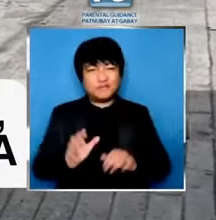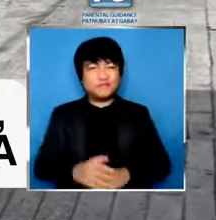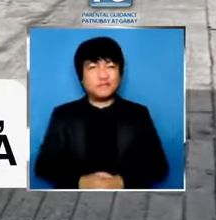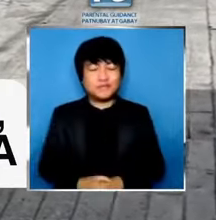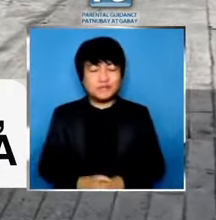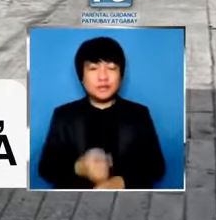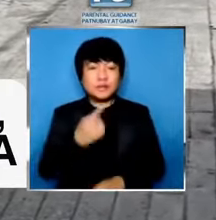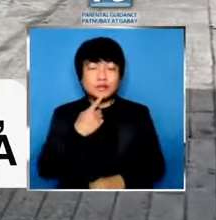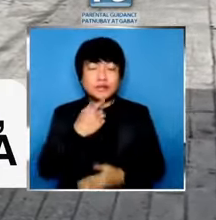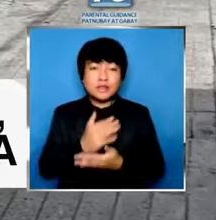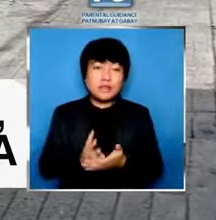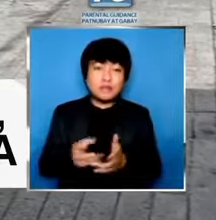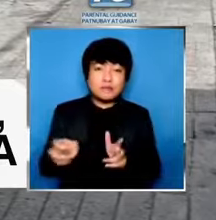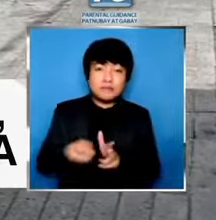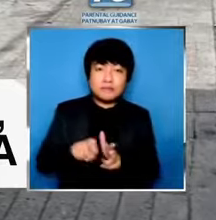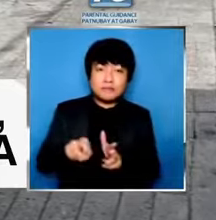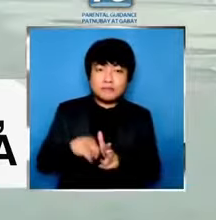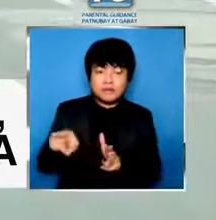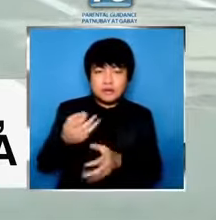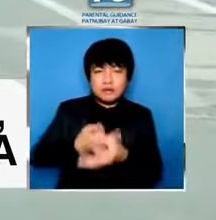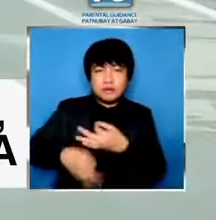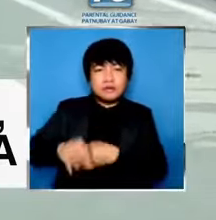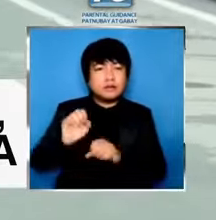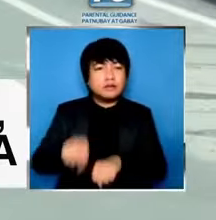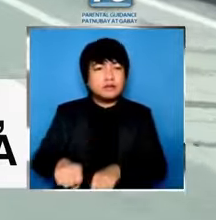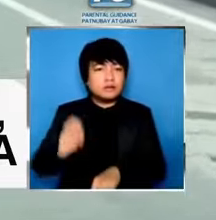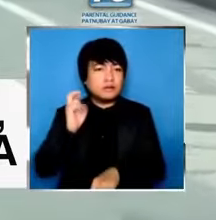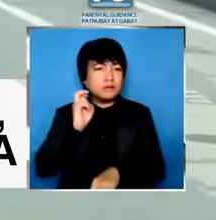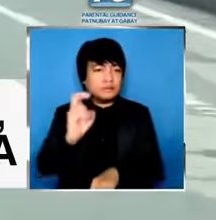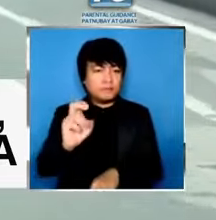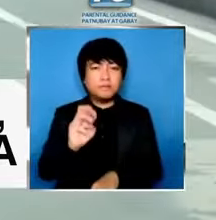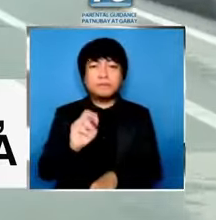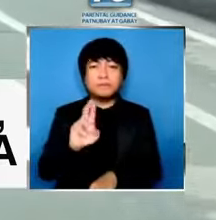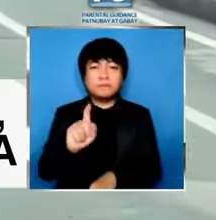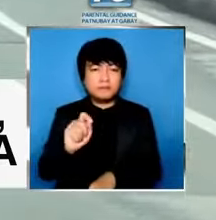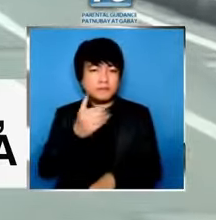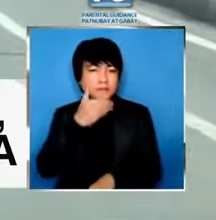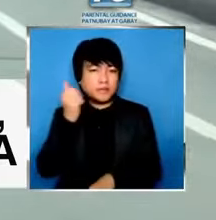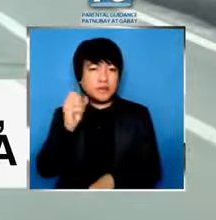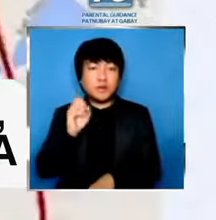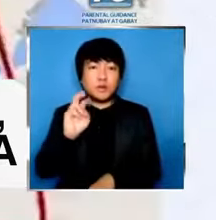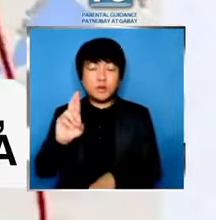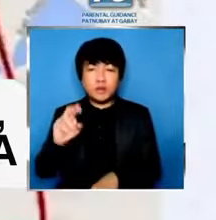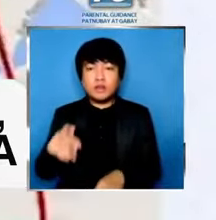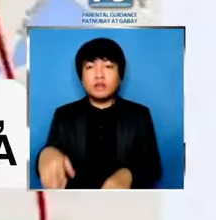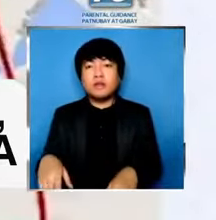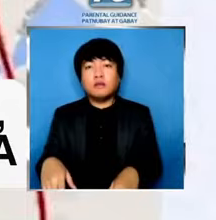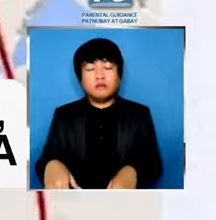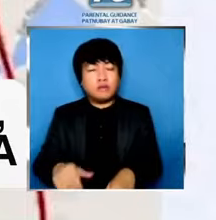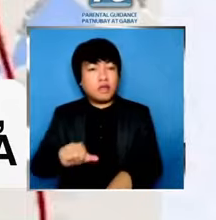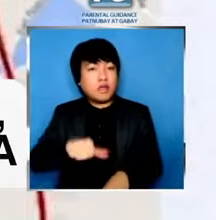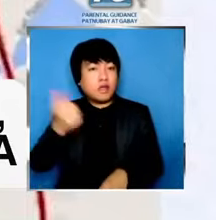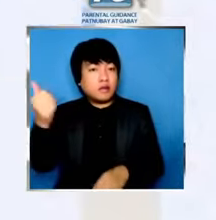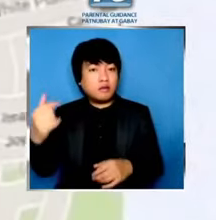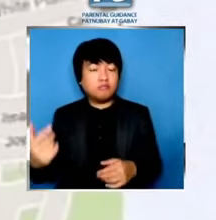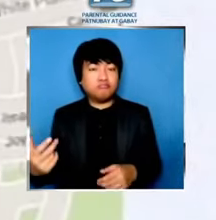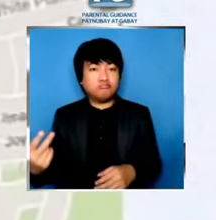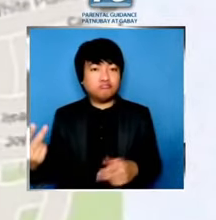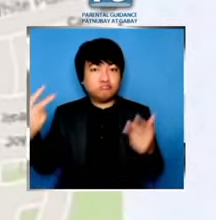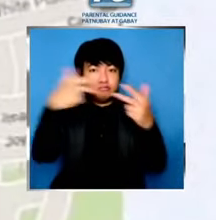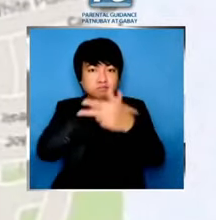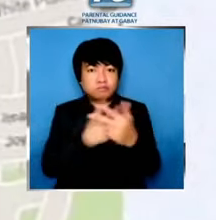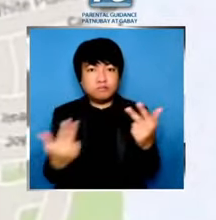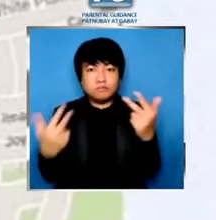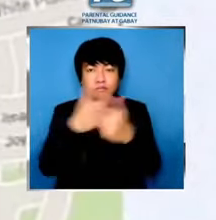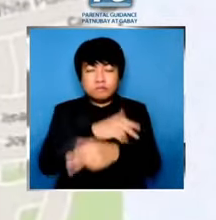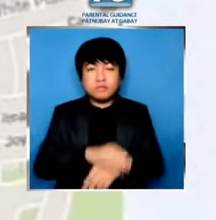ilang alternative transportation system gaya ng pagsakay sa MRT at pagdaan sa Skyway. Meron ding alternative route na inirekomenda